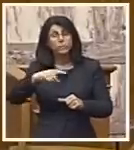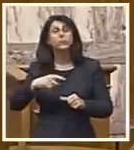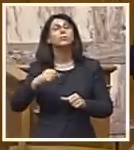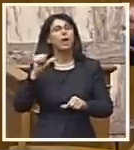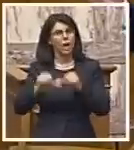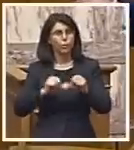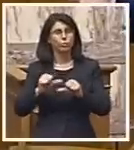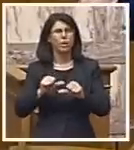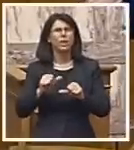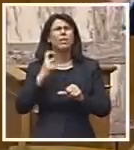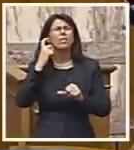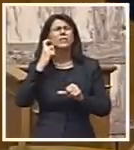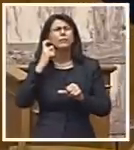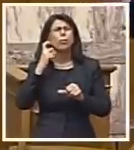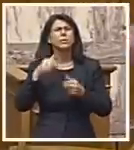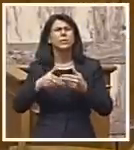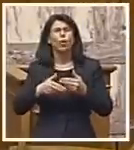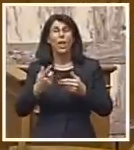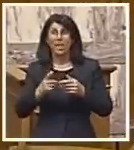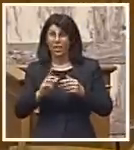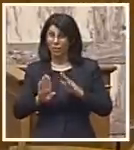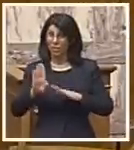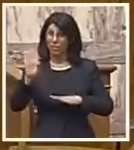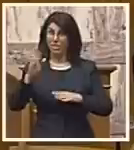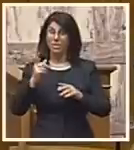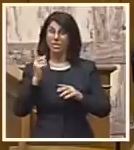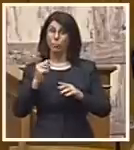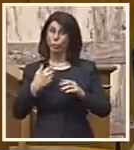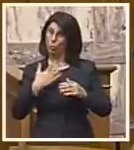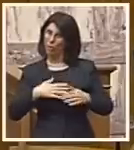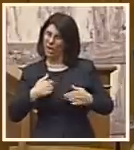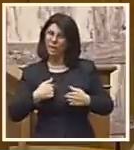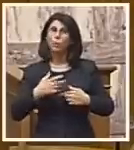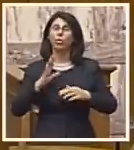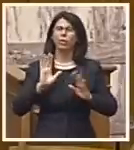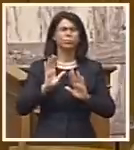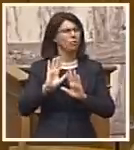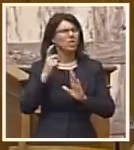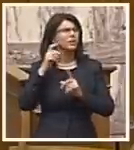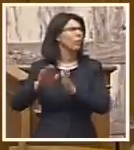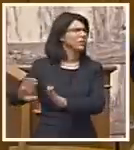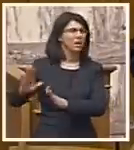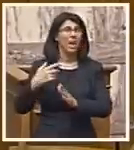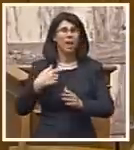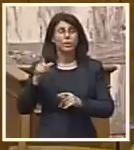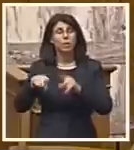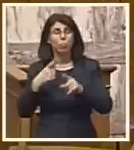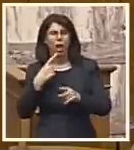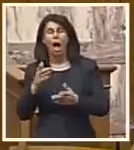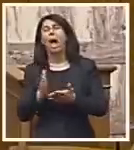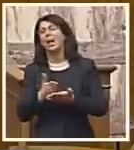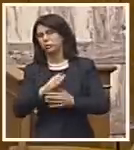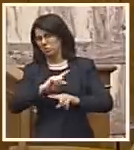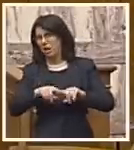τις προσωρινές δημοτικότητές μας, χωρίς να μας αφοπλίζουν οι καταστροφολόγοι, τα spreads,